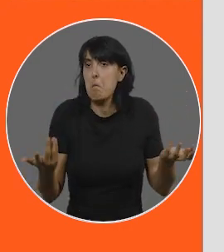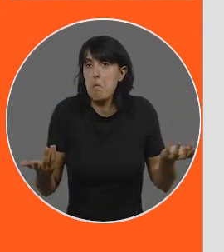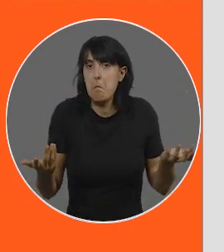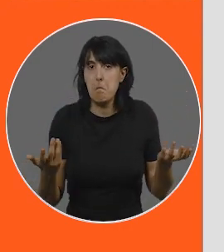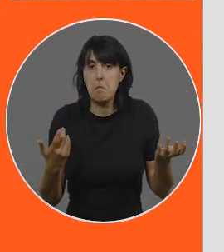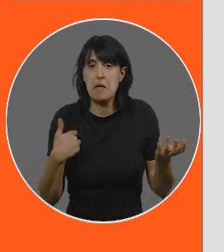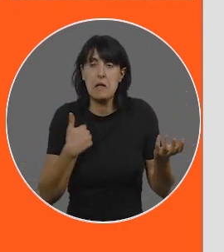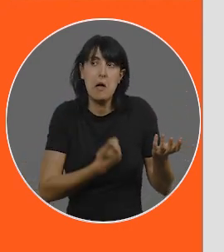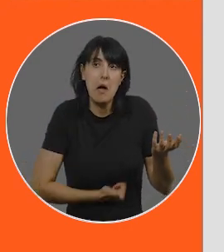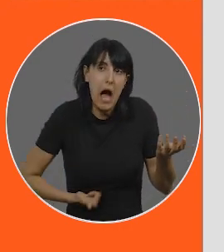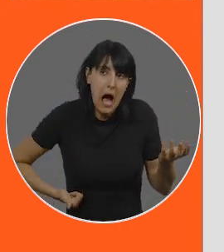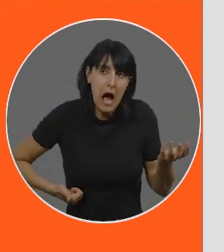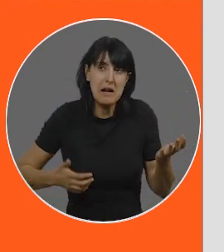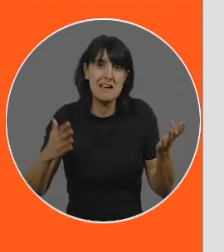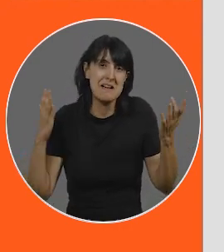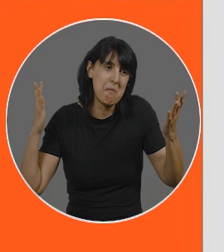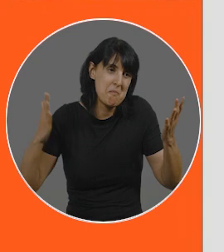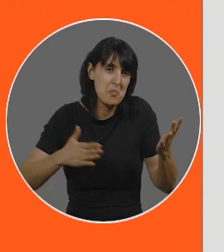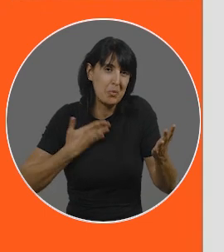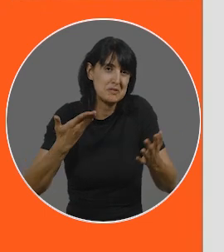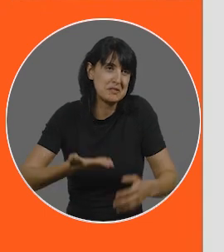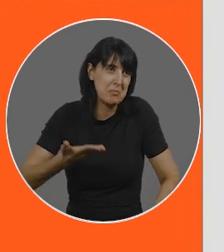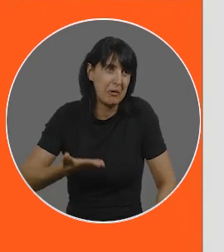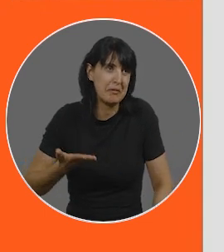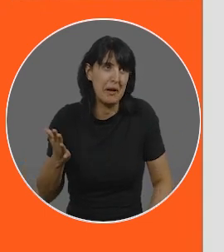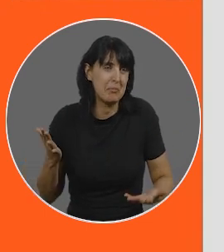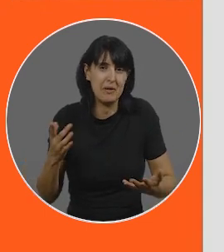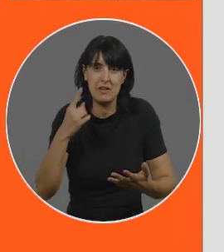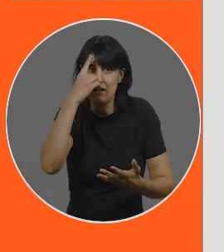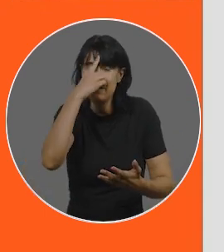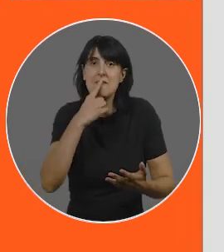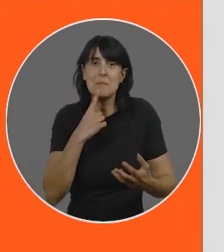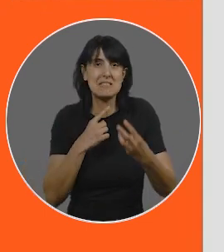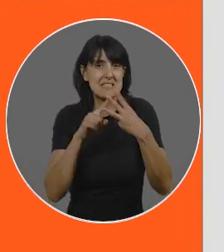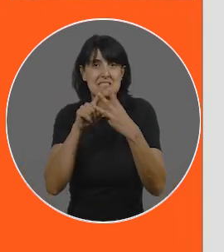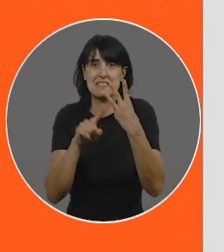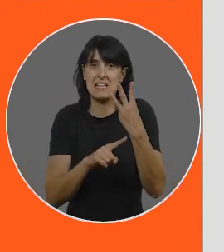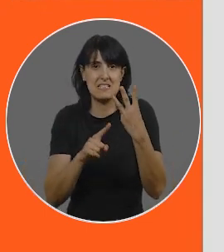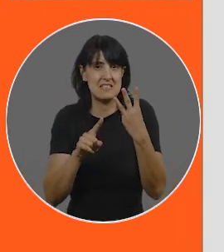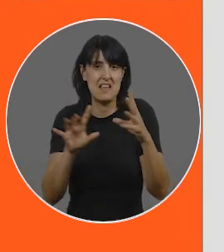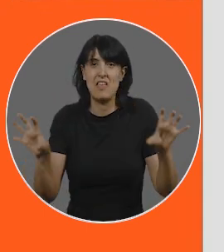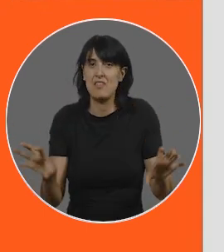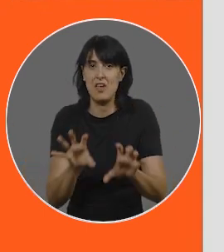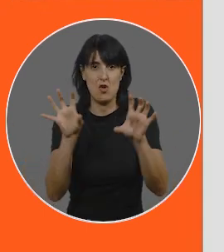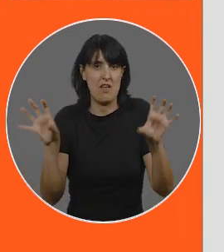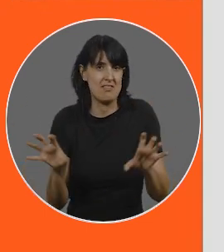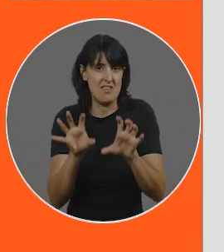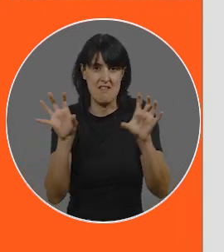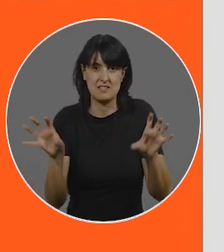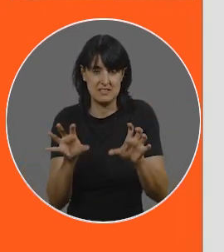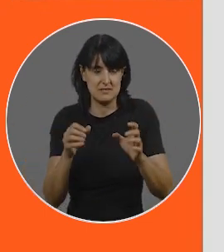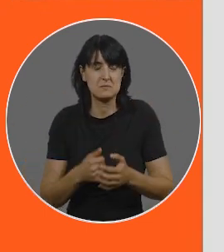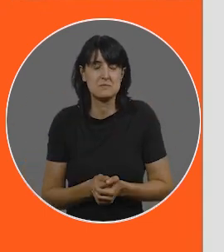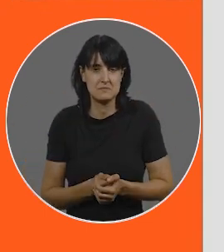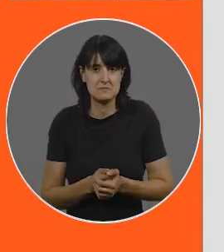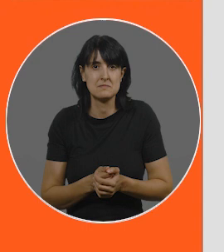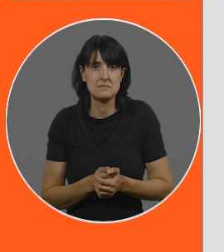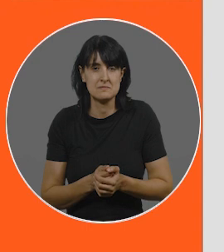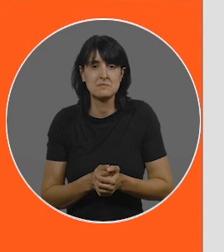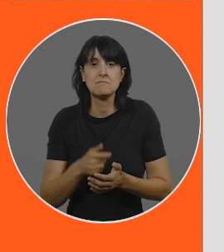que, bueno, si tingués molta gana, igual me la podria menjar. Aquestes 3 imatges són completament decoratives. He posat aquestes